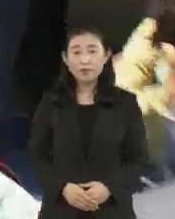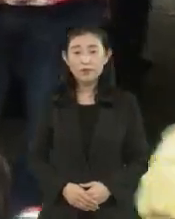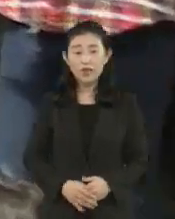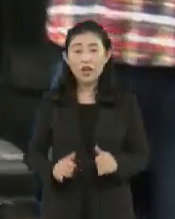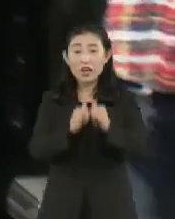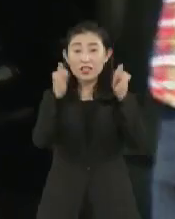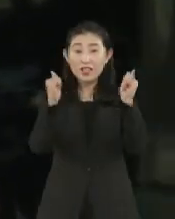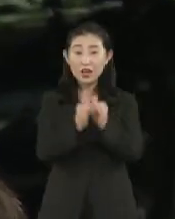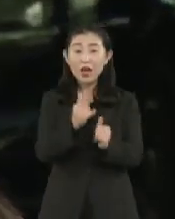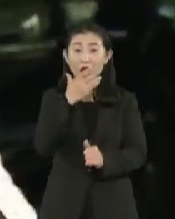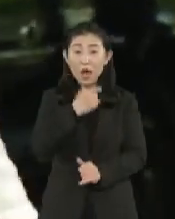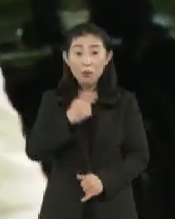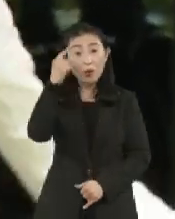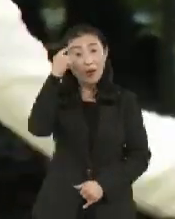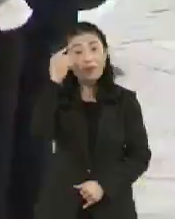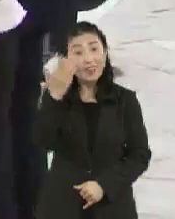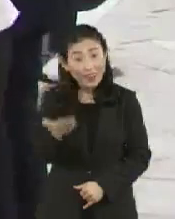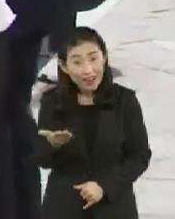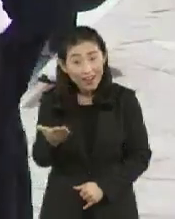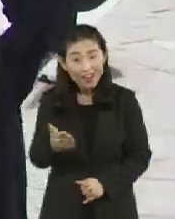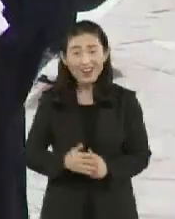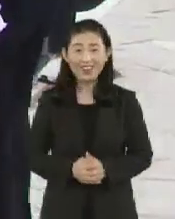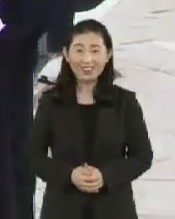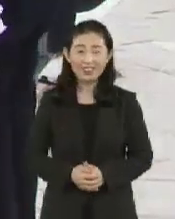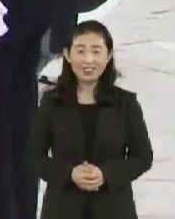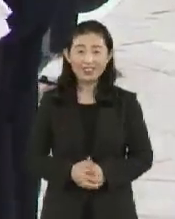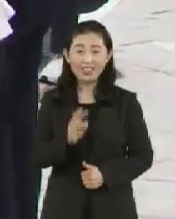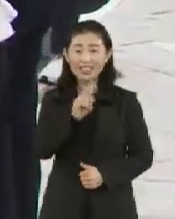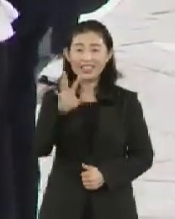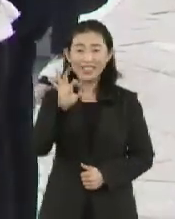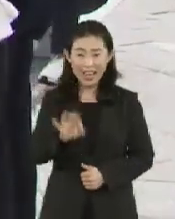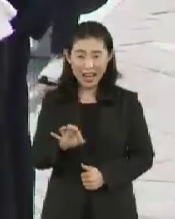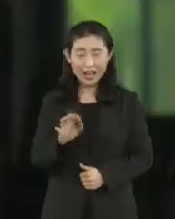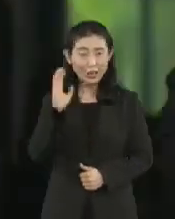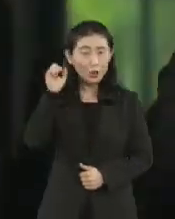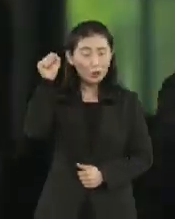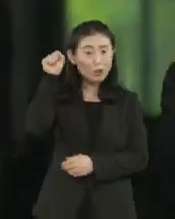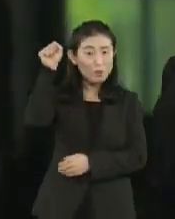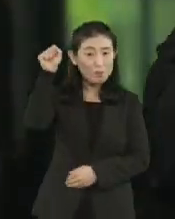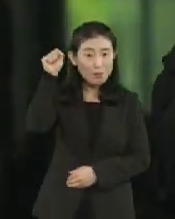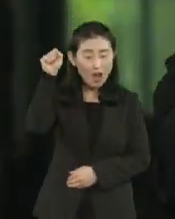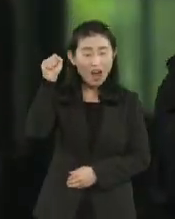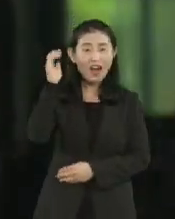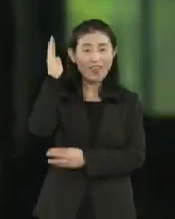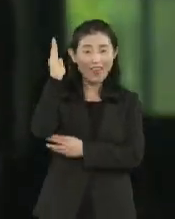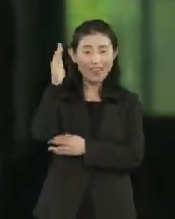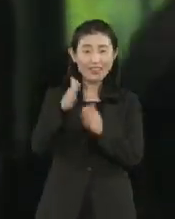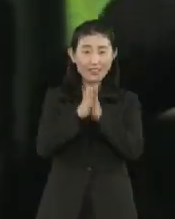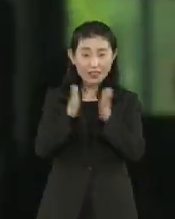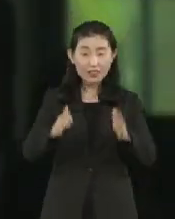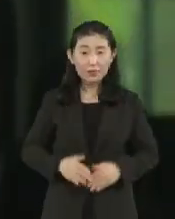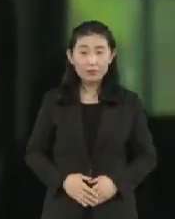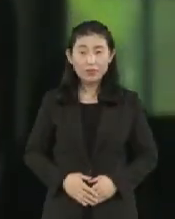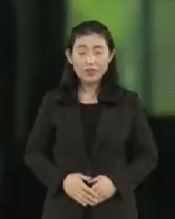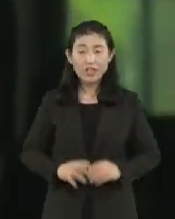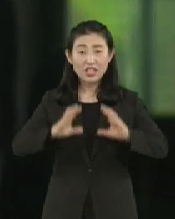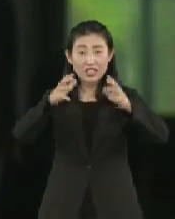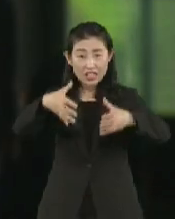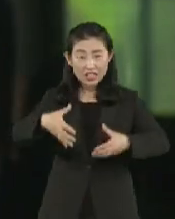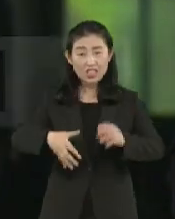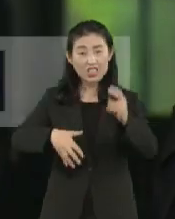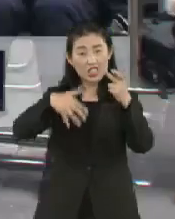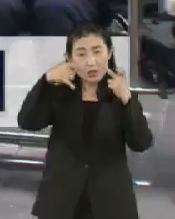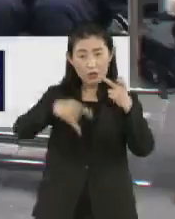우리 사이가 행복하냐 란 질문으로 양승조 충남지사 의 긴 대선출마 연사를 시작되었습니다 세계 10위의 경제대국인